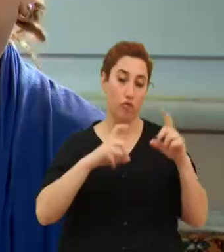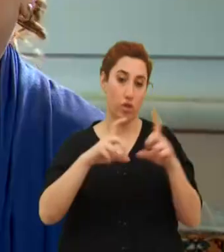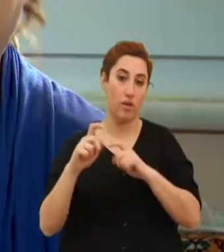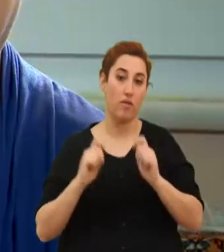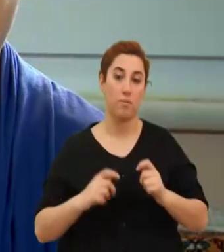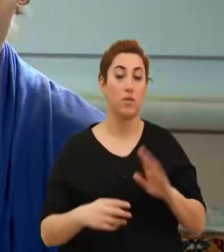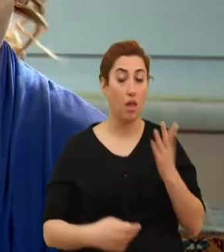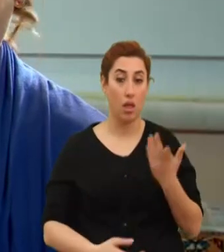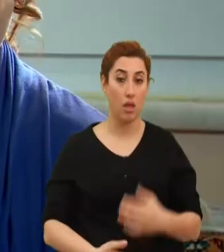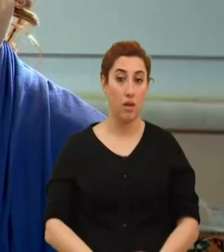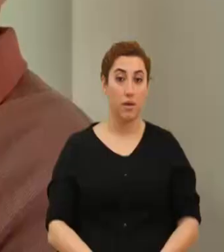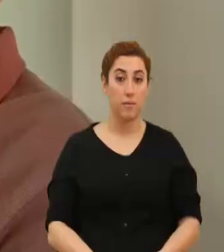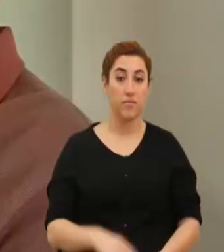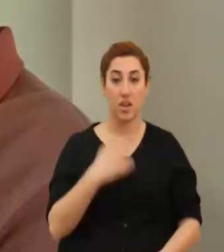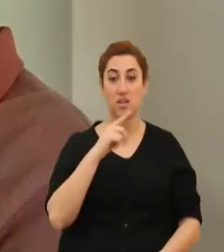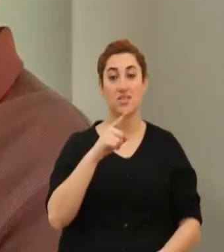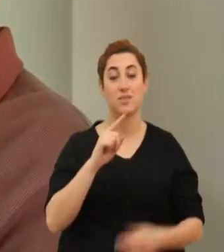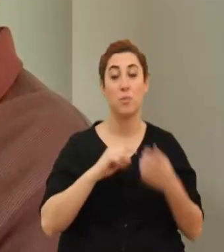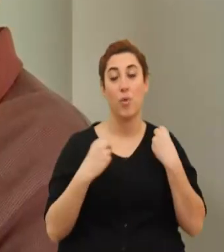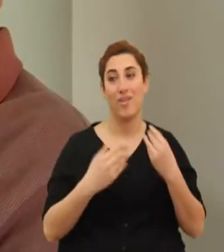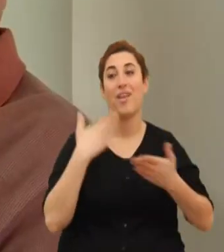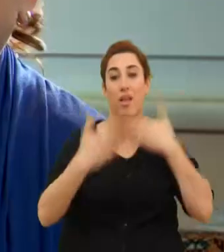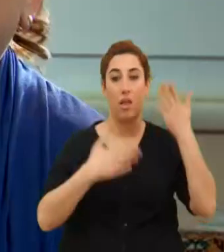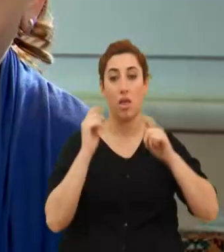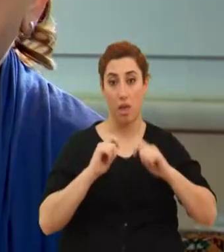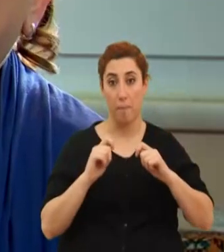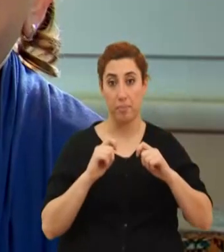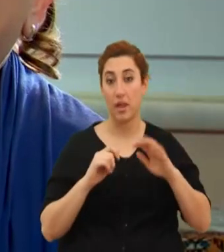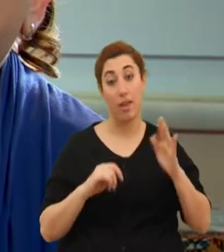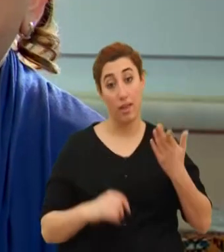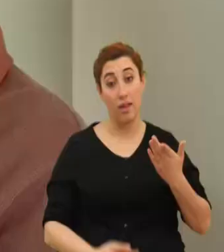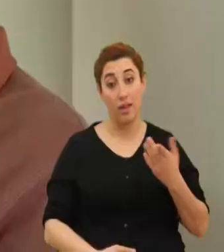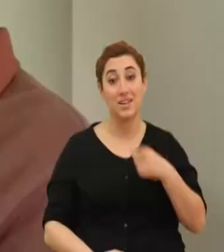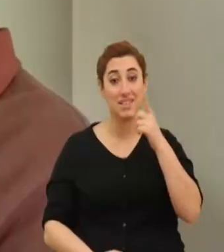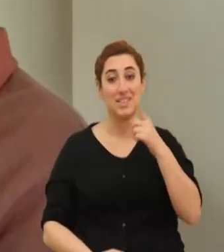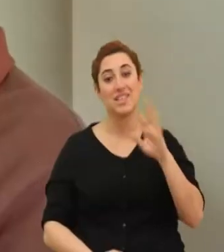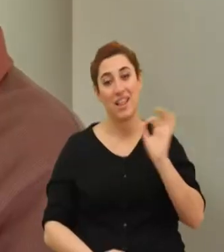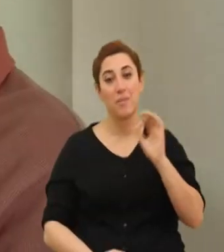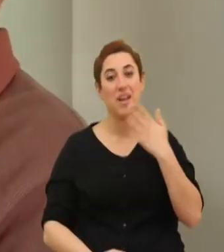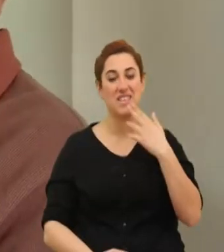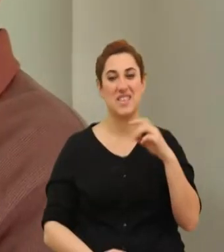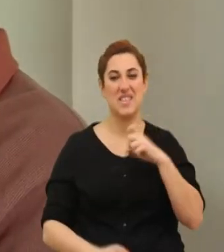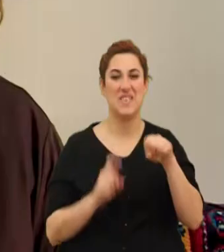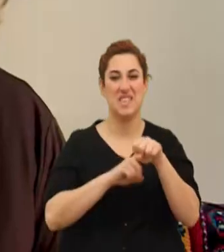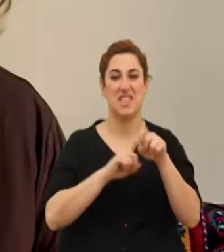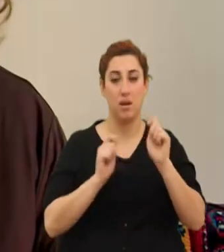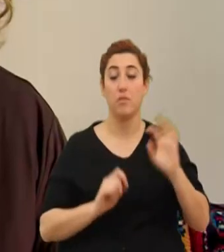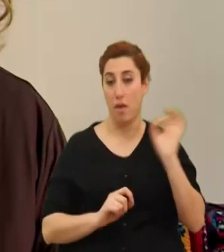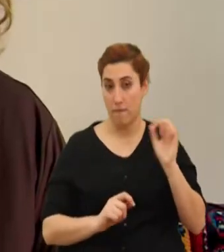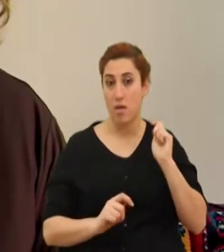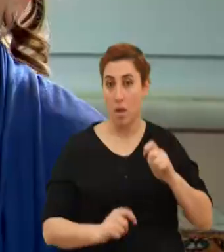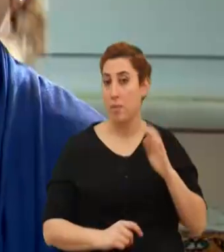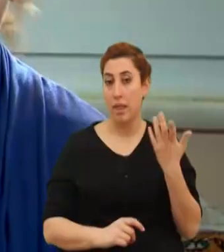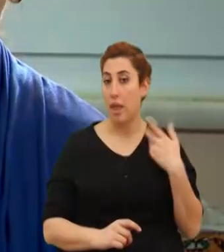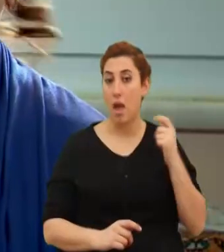çektirmiş. Kadın size ballandıra ballandıra anlattı. Siz de tabii kadına gıcık oldunuz. Olduk tabii